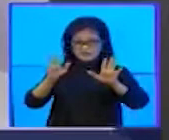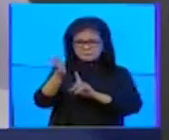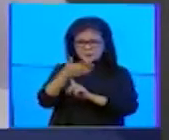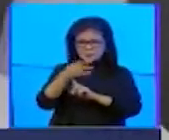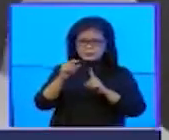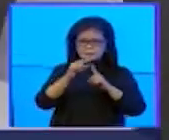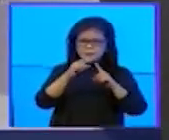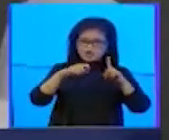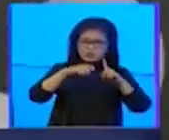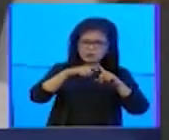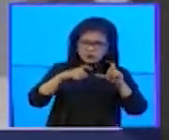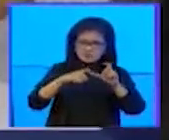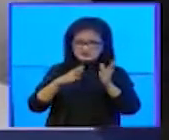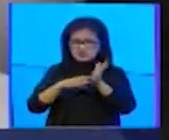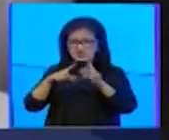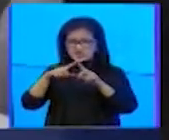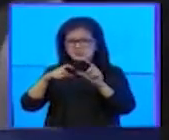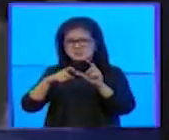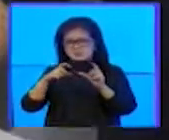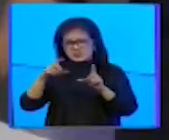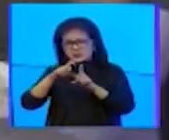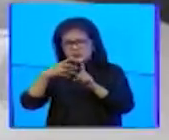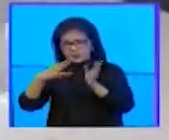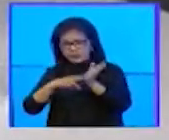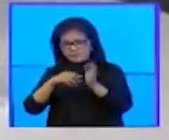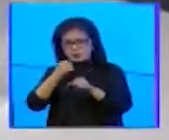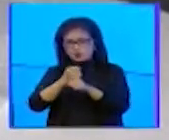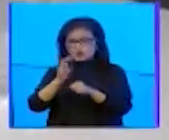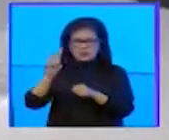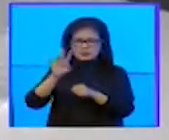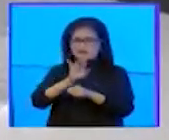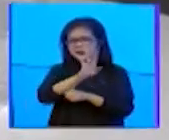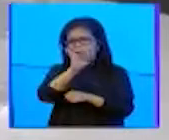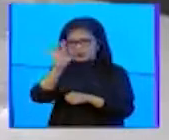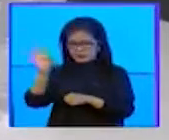Nasdem, Demokrat, Golkar, dan P3. Tim Liputan iNews melaporkan.